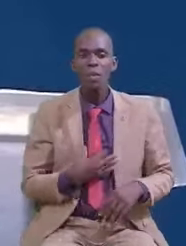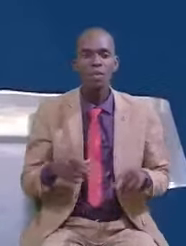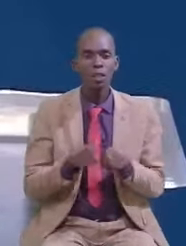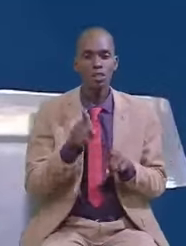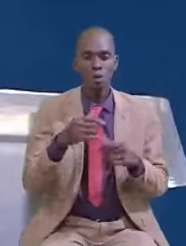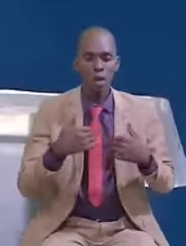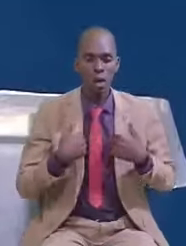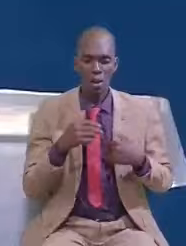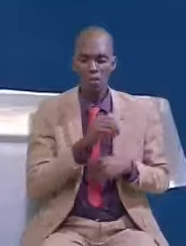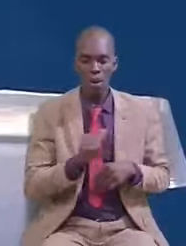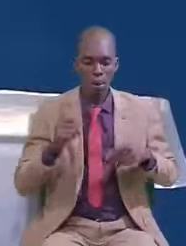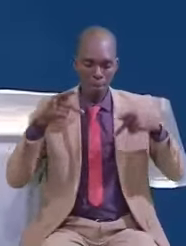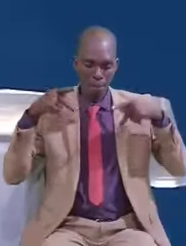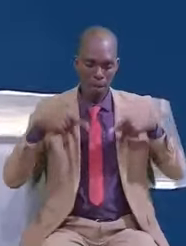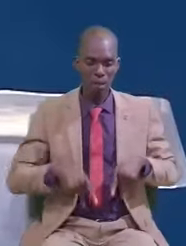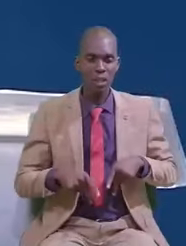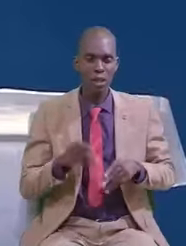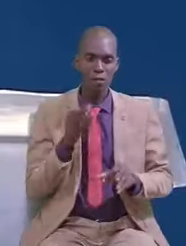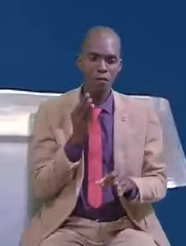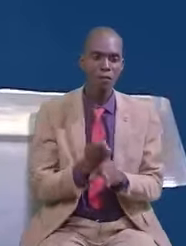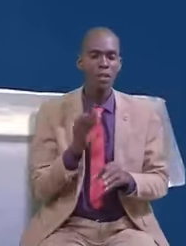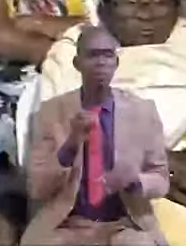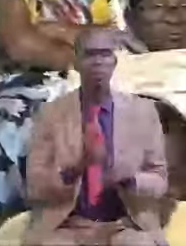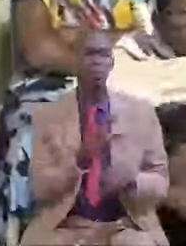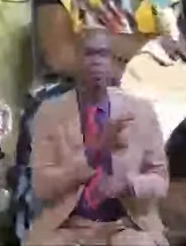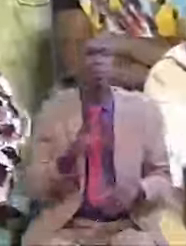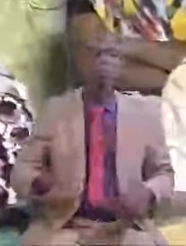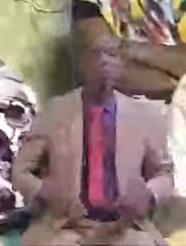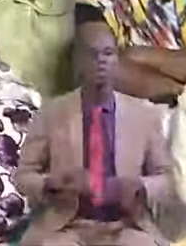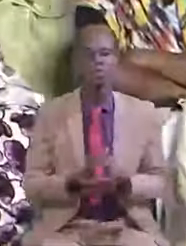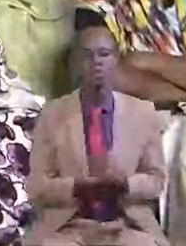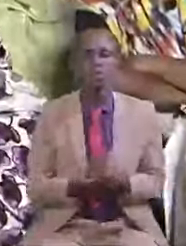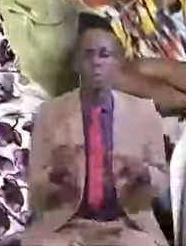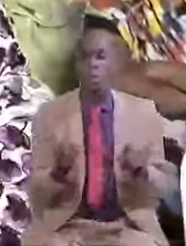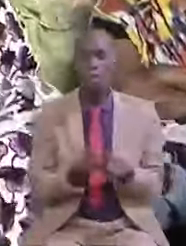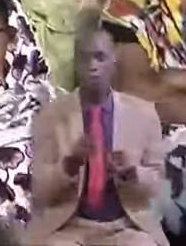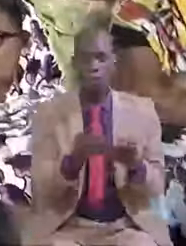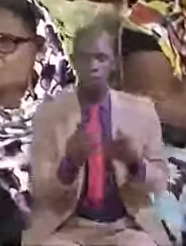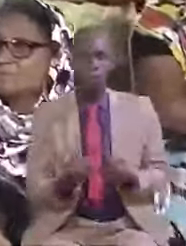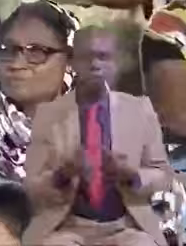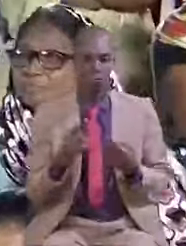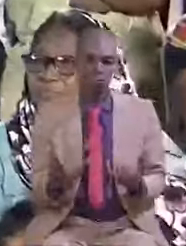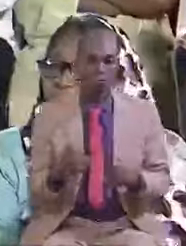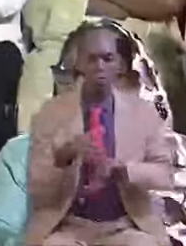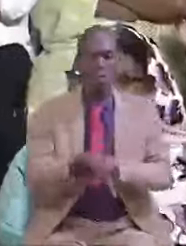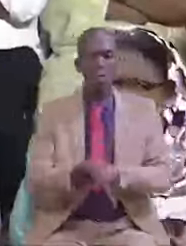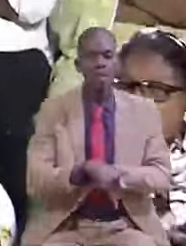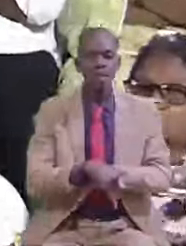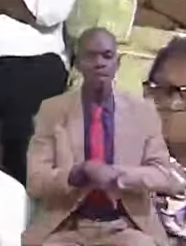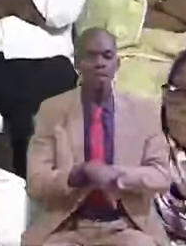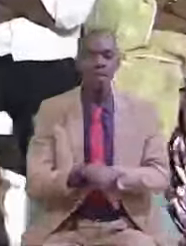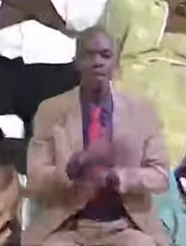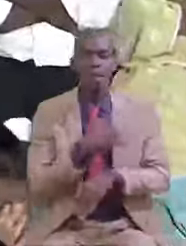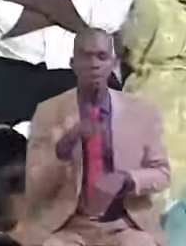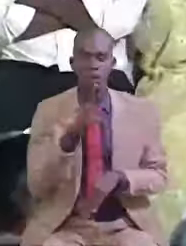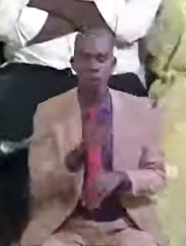et comme vous allez avoir la foi personnelle en Christ, comme vous allez venir au Seigneur ce soir, et vous allez